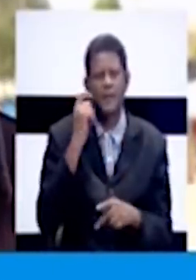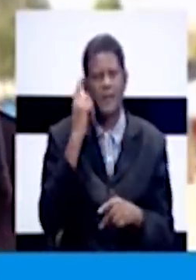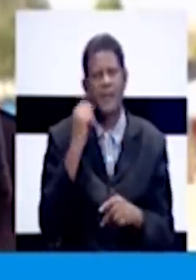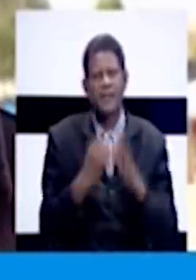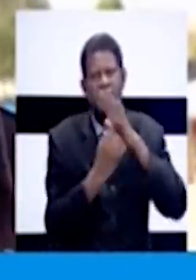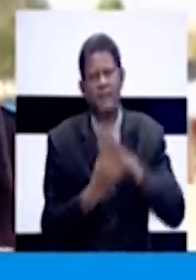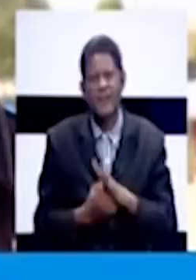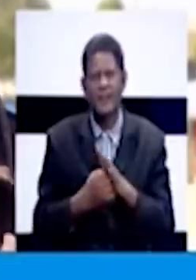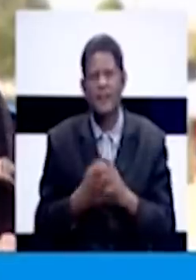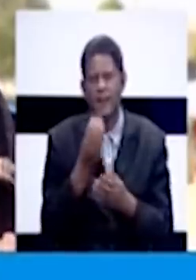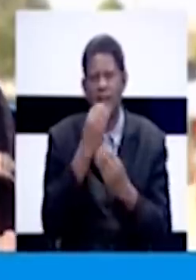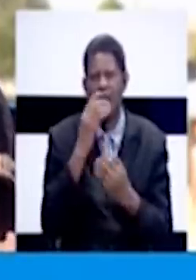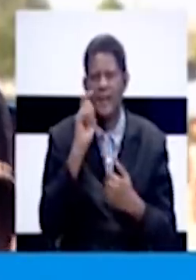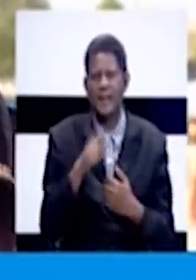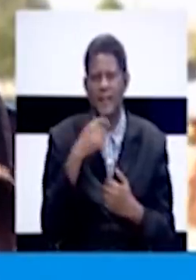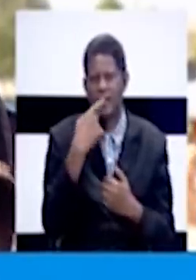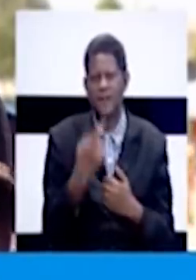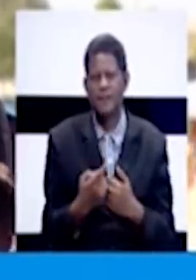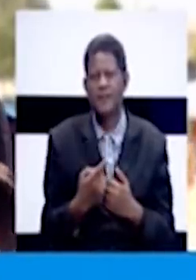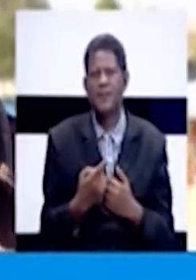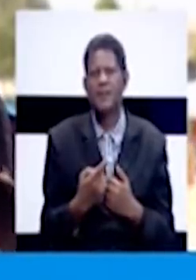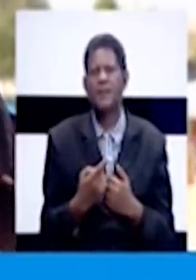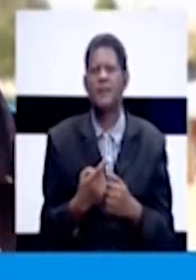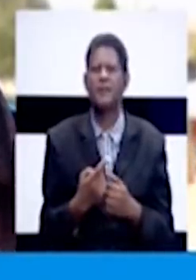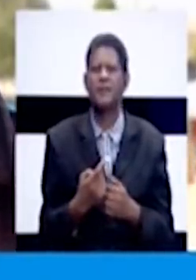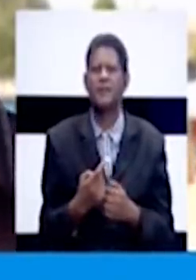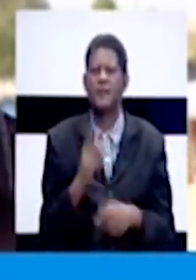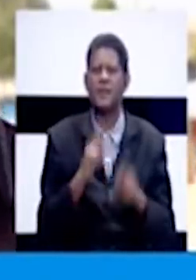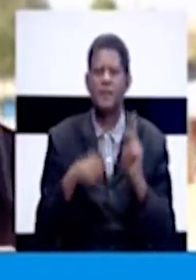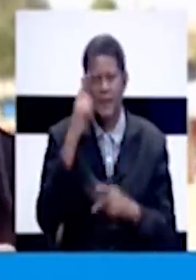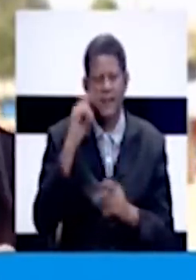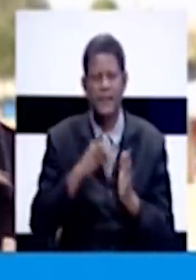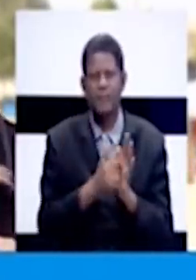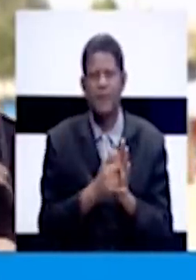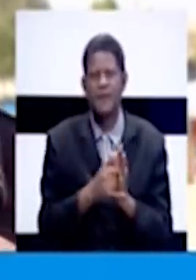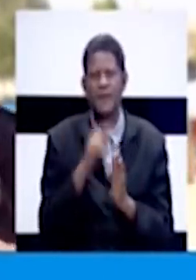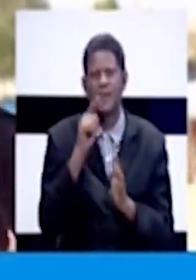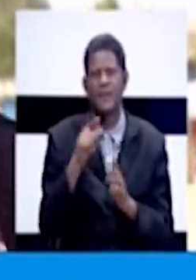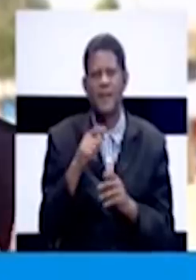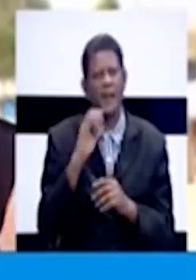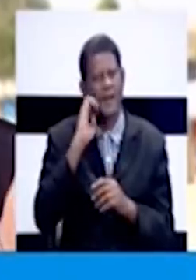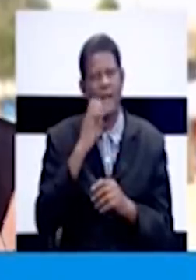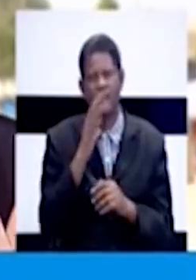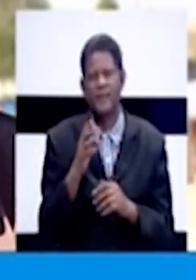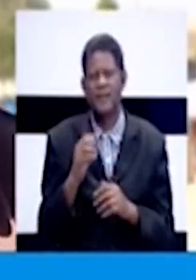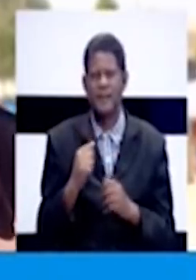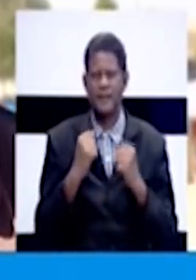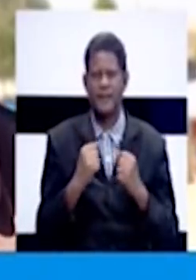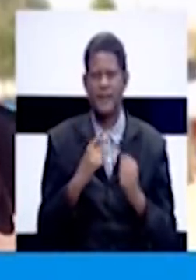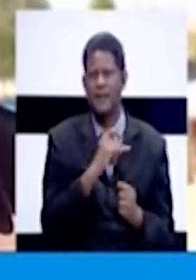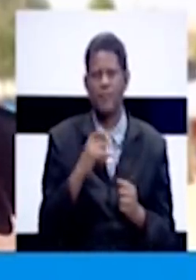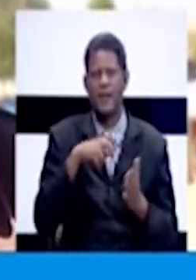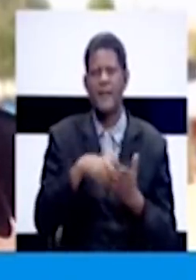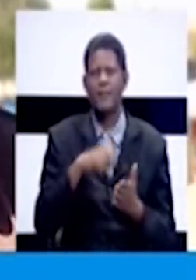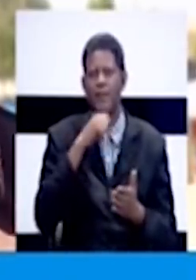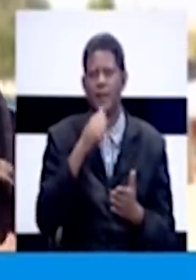ክጭፍልቕ ኣለኒ ክበልዕ ኣለኒ ብዝበሎ ህዝቢ ትግራይ ድማ ብዙ ኣይንስኮንን የሕርነና እምበይ